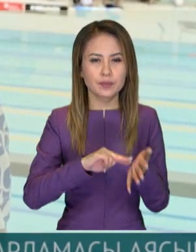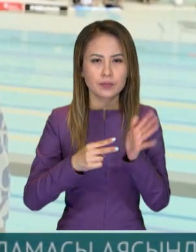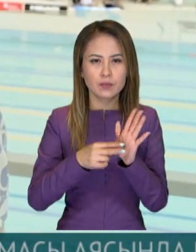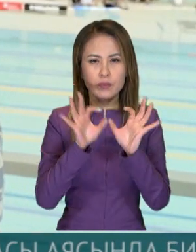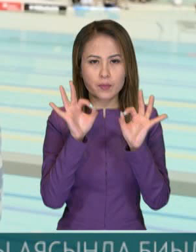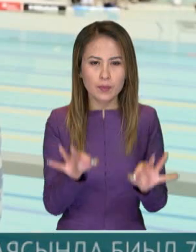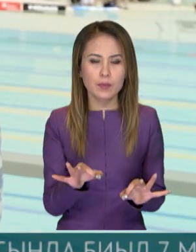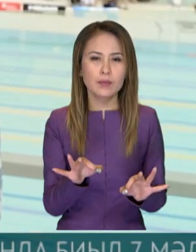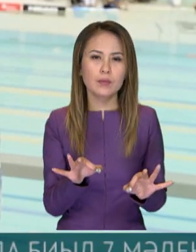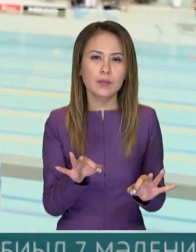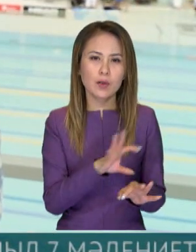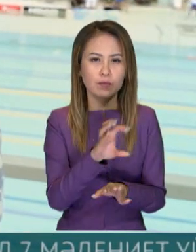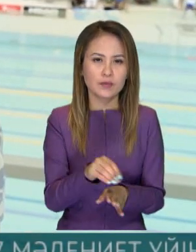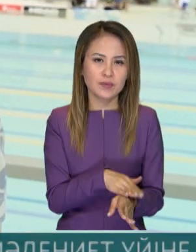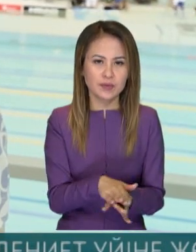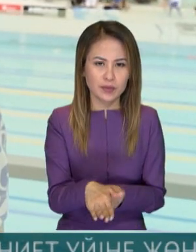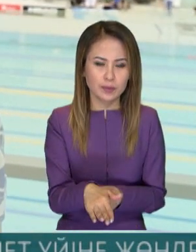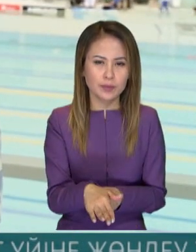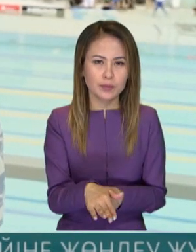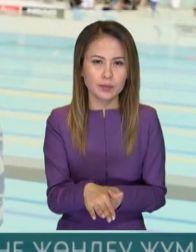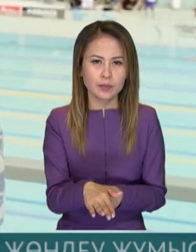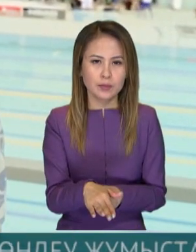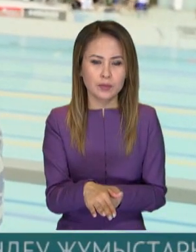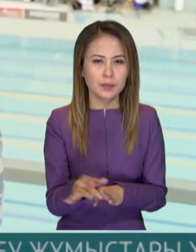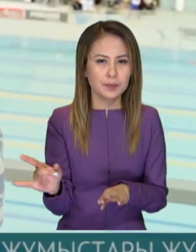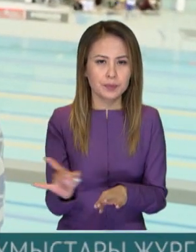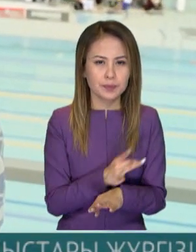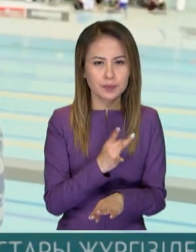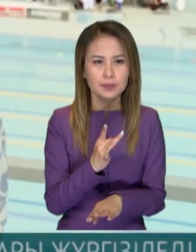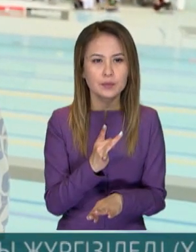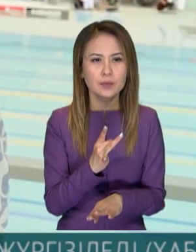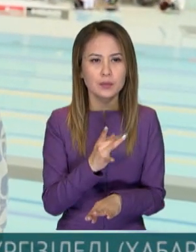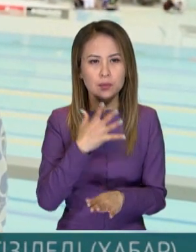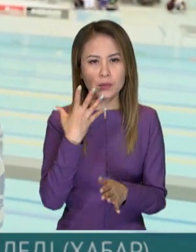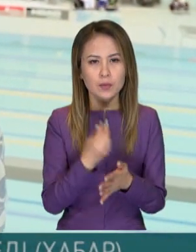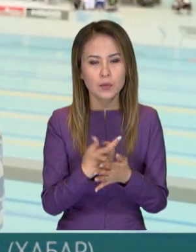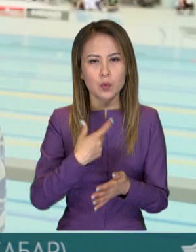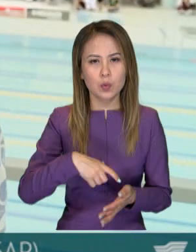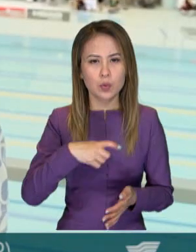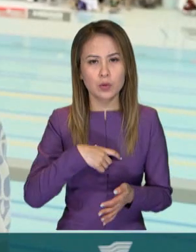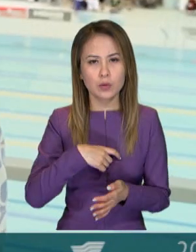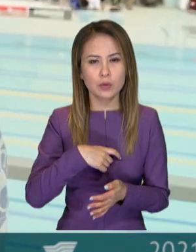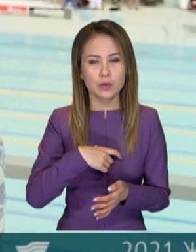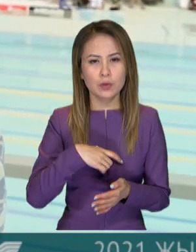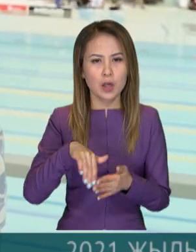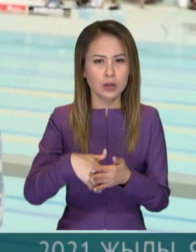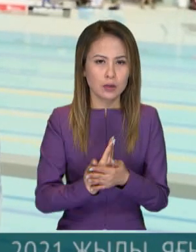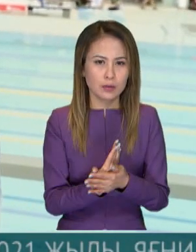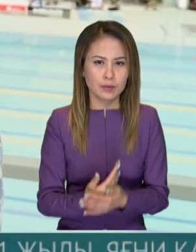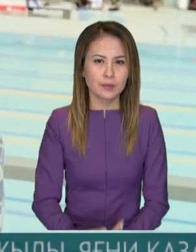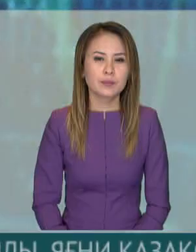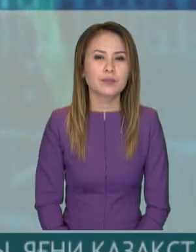жоспарымызды түгелде орындады. Алғашқы өздерінің көрсеткіштерін жаңартып атыр.